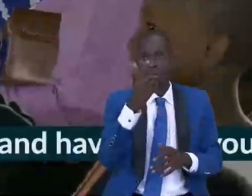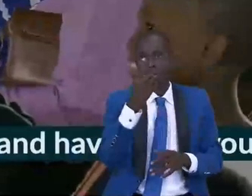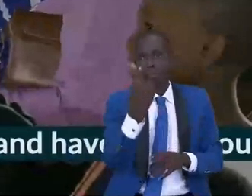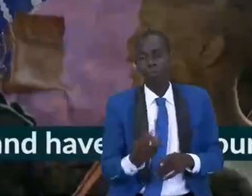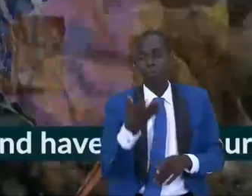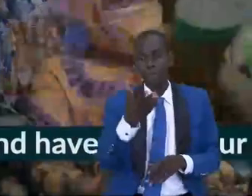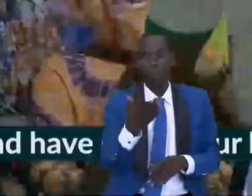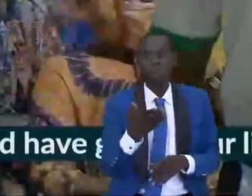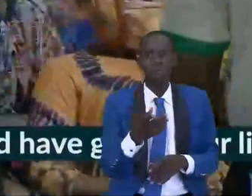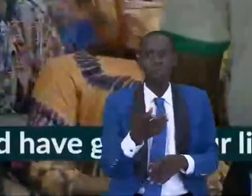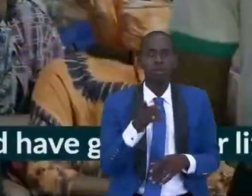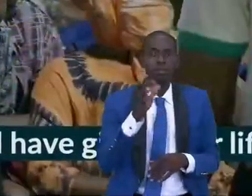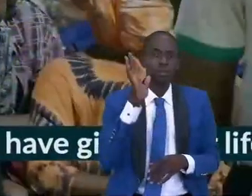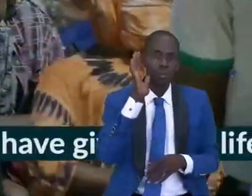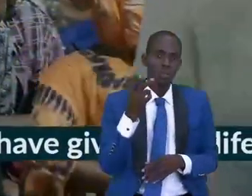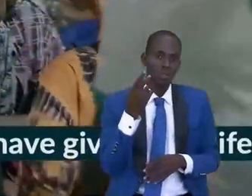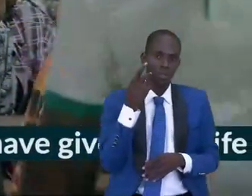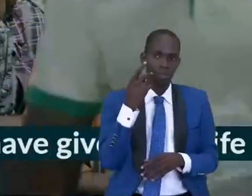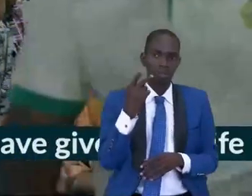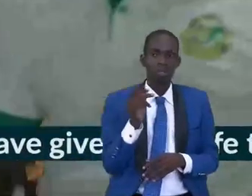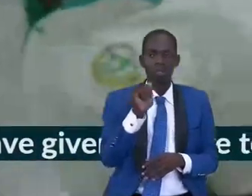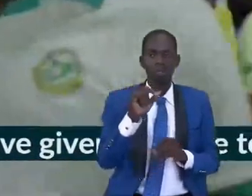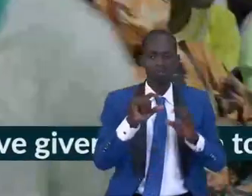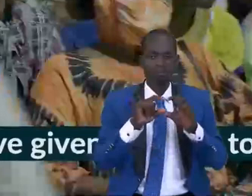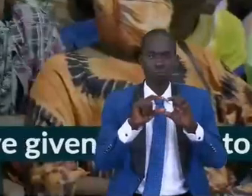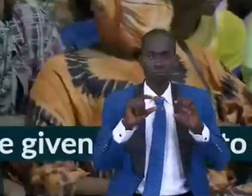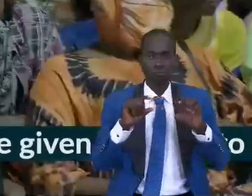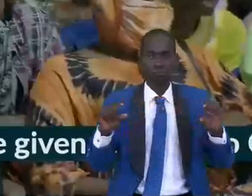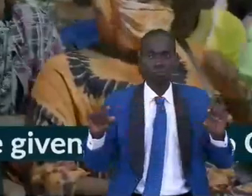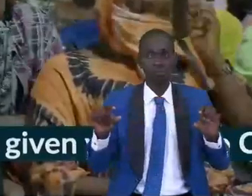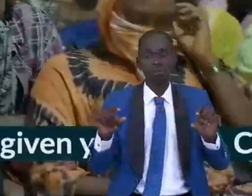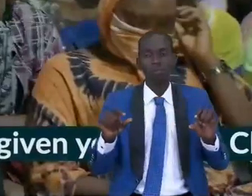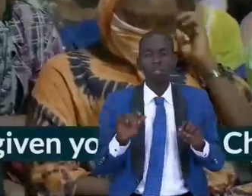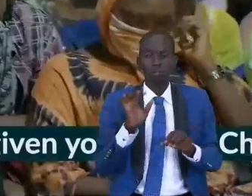l'heure est au conseil.